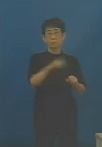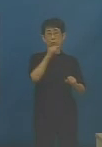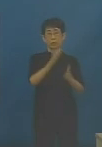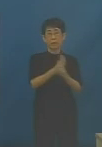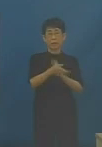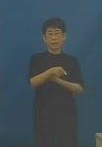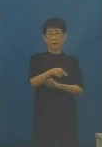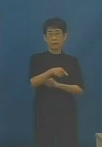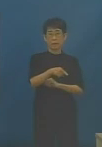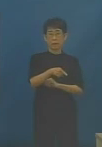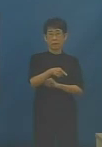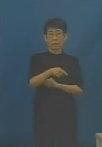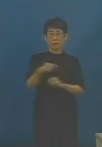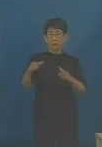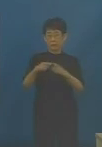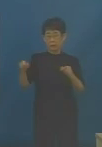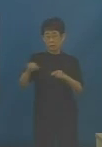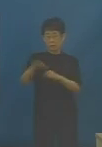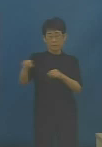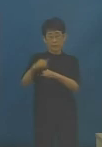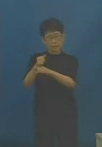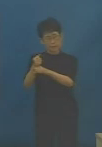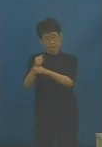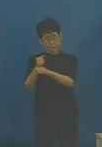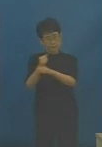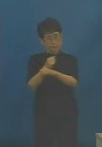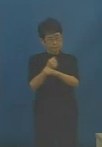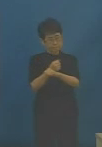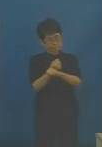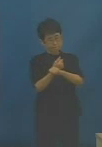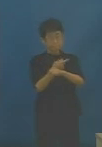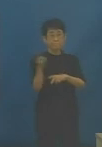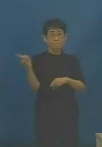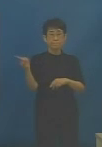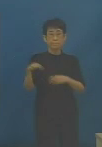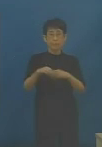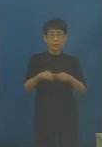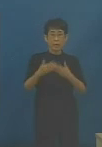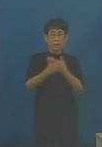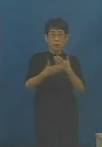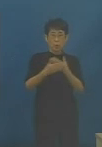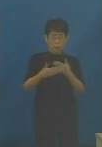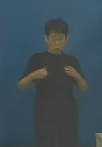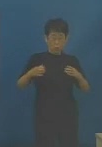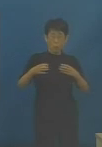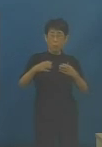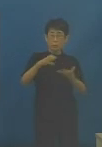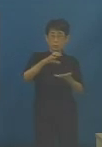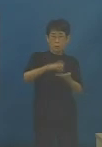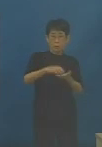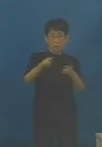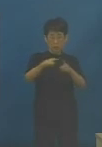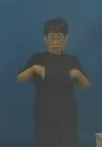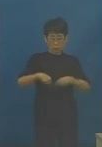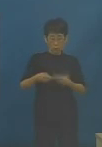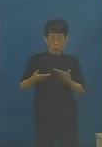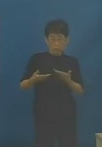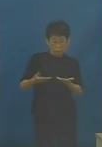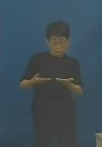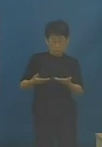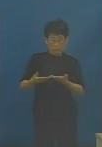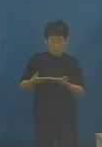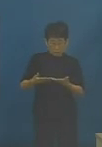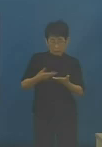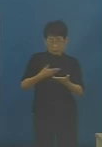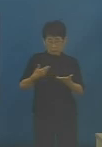この療養証明書のところっていうのは足かせになったっていうのはありましてですね、 で、まあ、